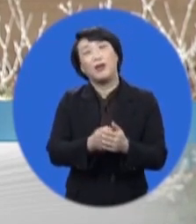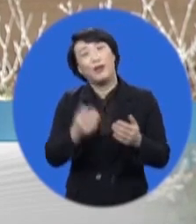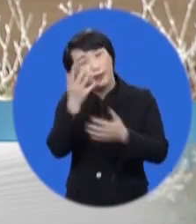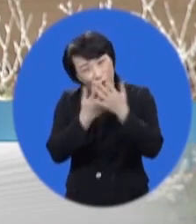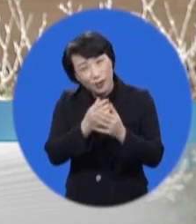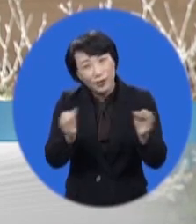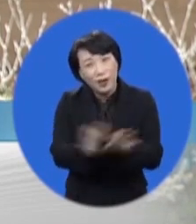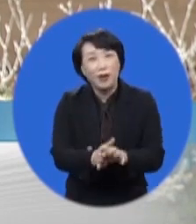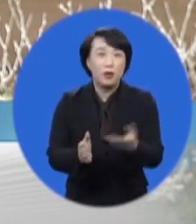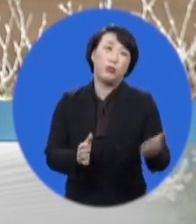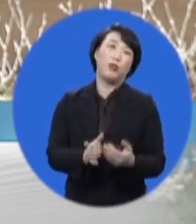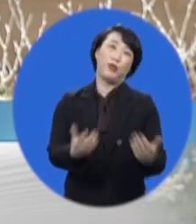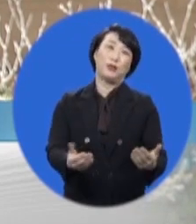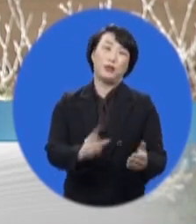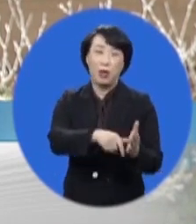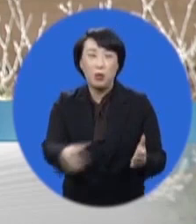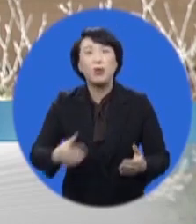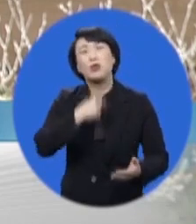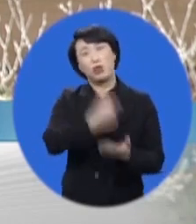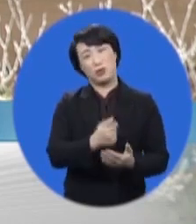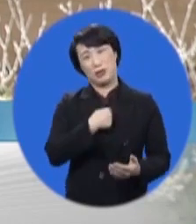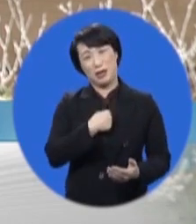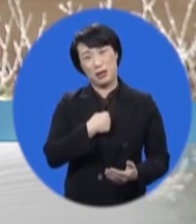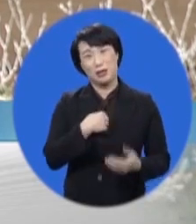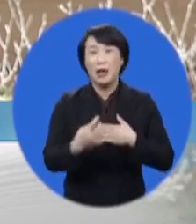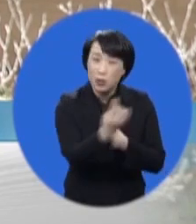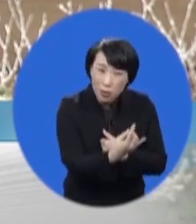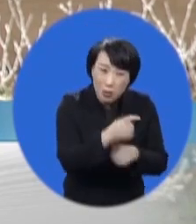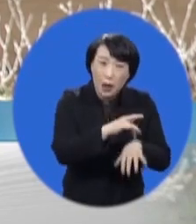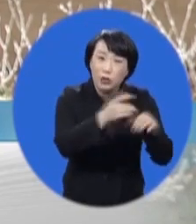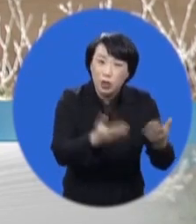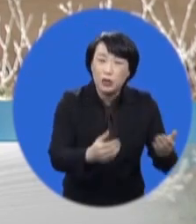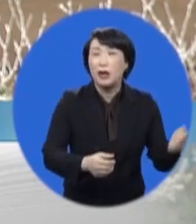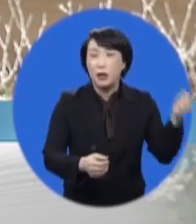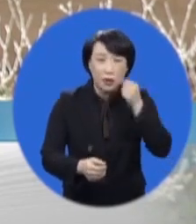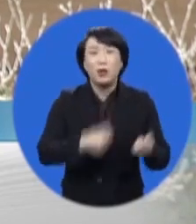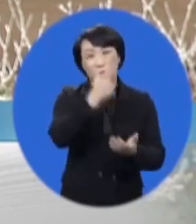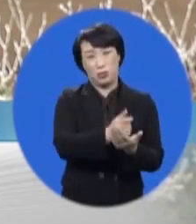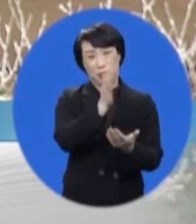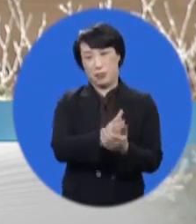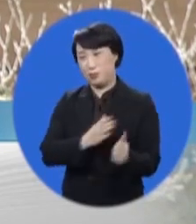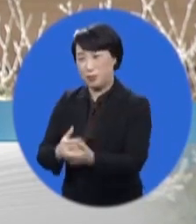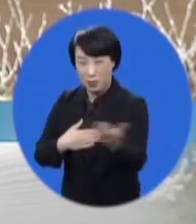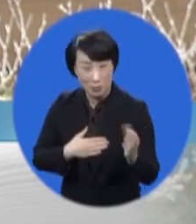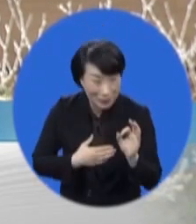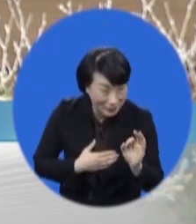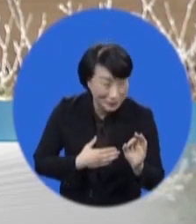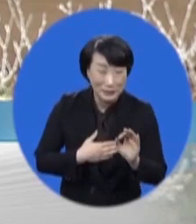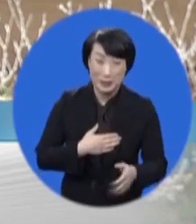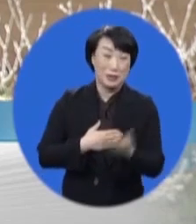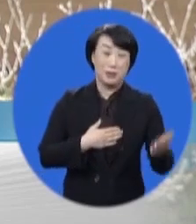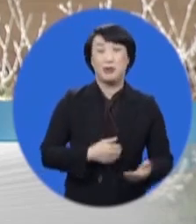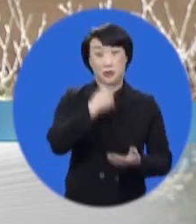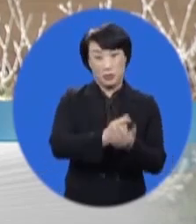거야. 세월 속에서 세월을 가지고 나를 속이는 마귀 사단 귀신에게 당하지 말자 이 말입니다. 네. 절대 당하지